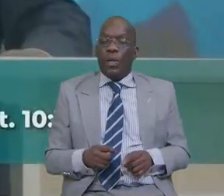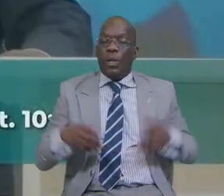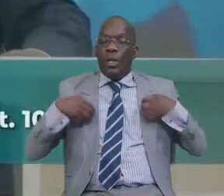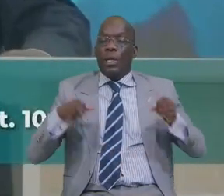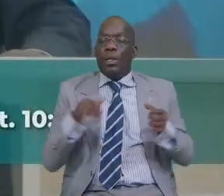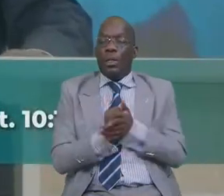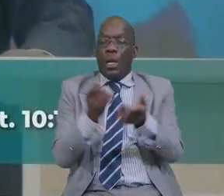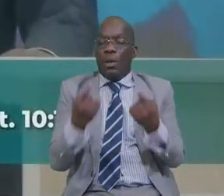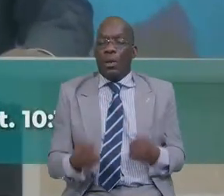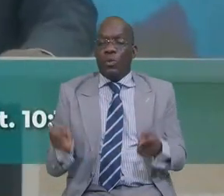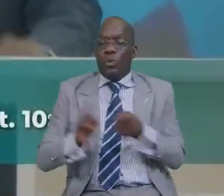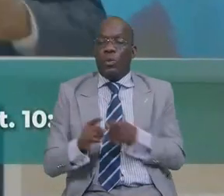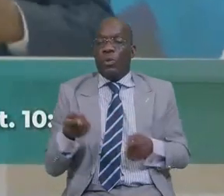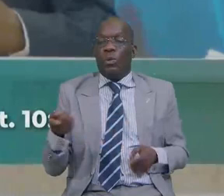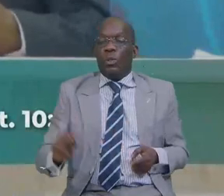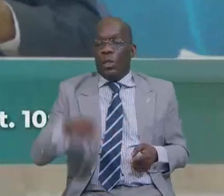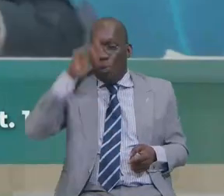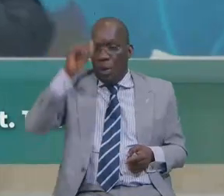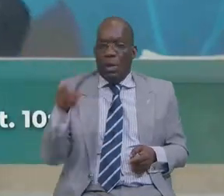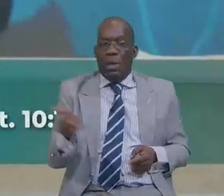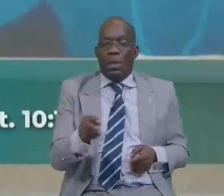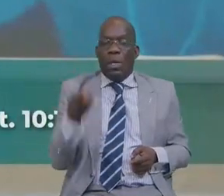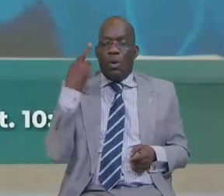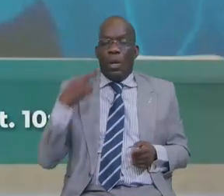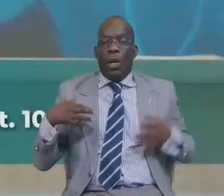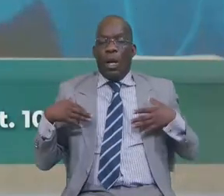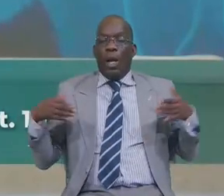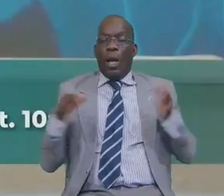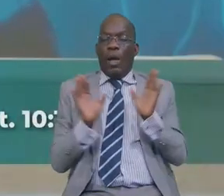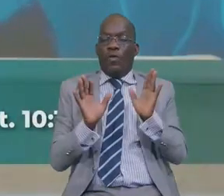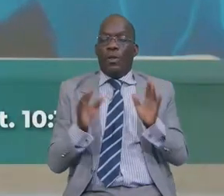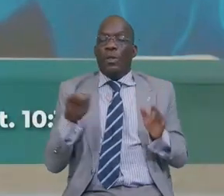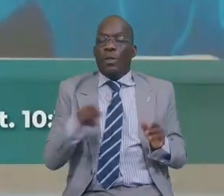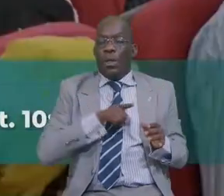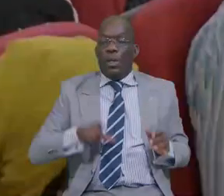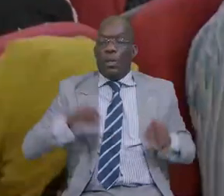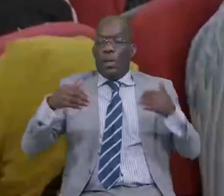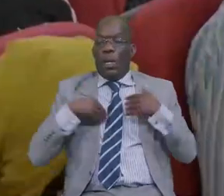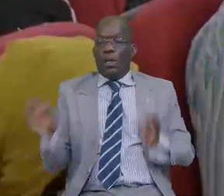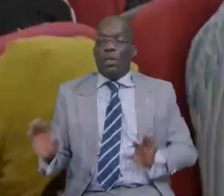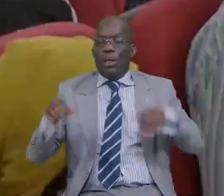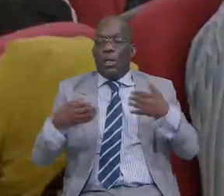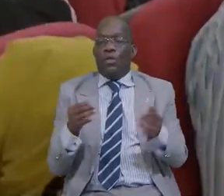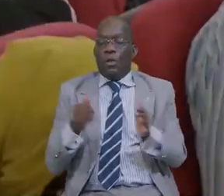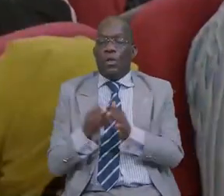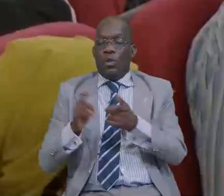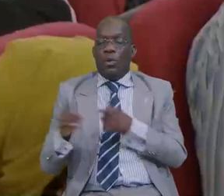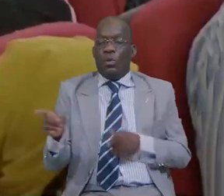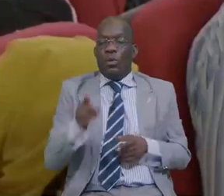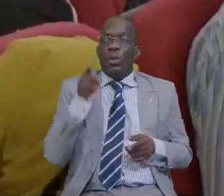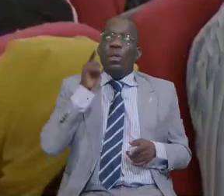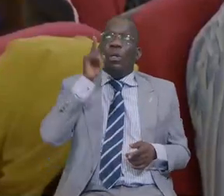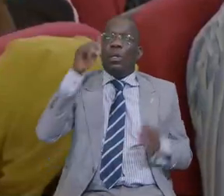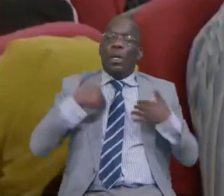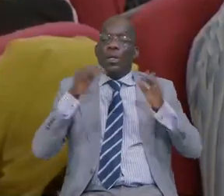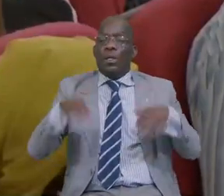l'homme dans son bon sens, ils furent saisis de frayeur. Dieu maintenant te l'a transféré. Il nous a